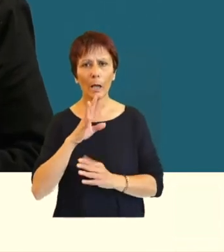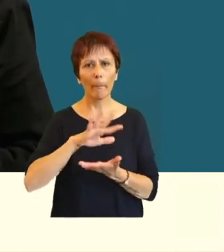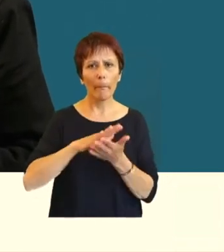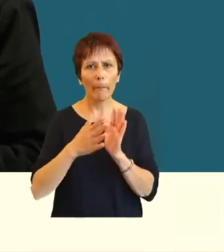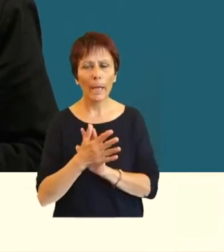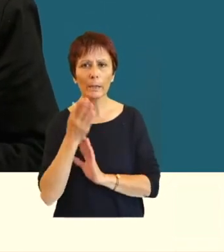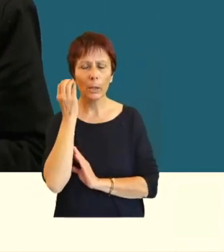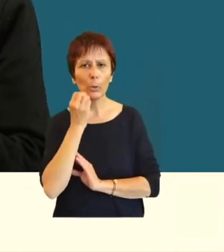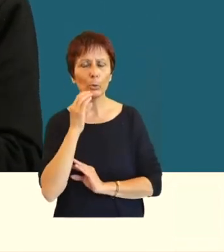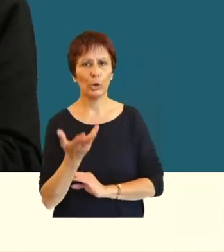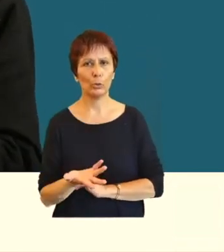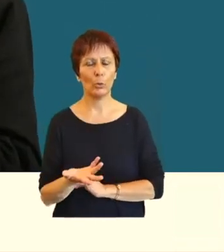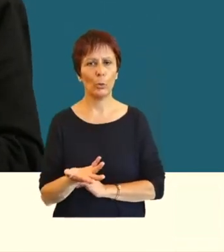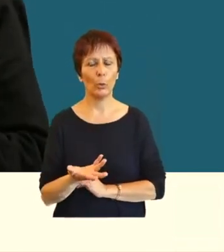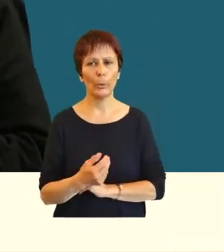les jours.